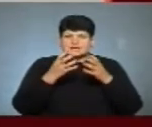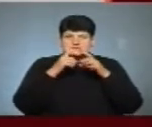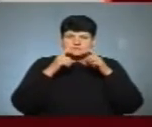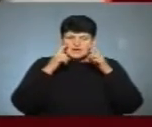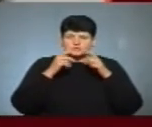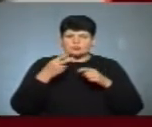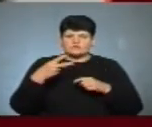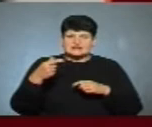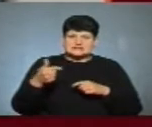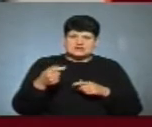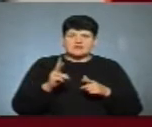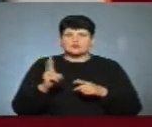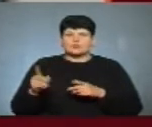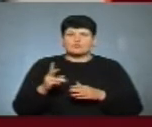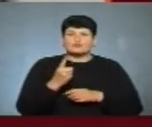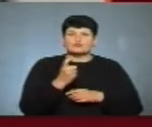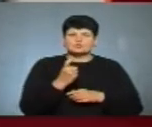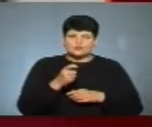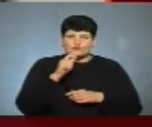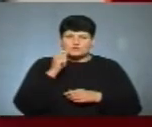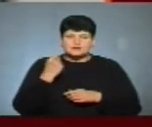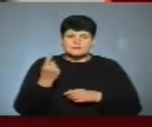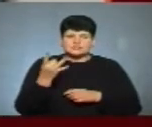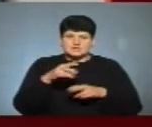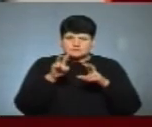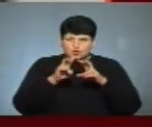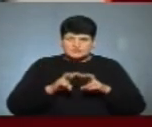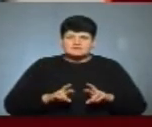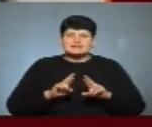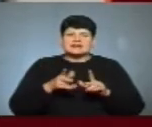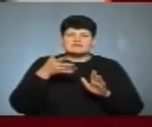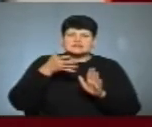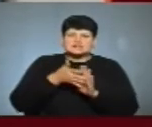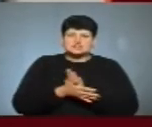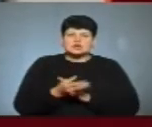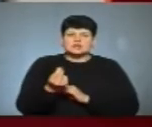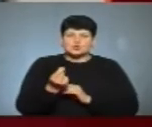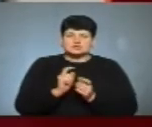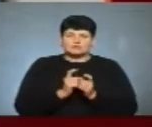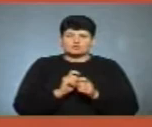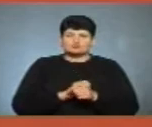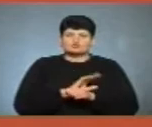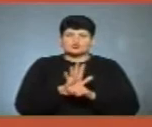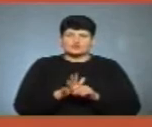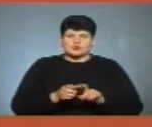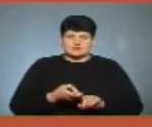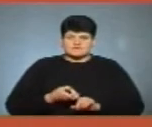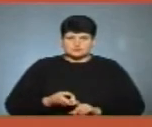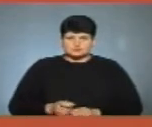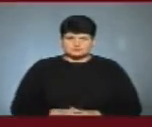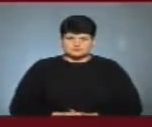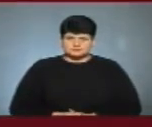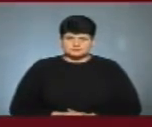20 гривень, а які по 100? В Україні вперше проаналізували, як витрачали гроші на боротьбу з ковідом.